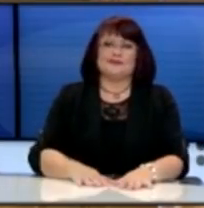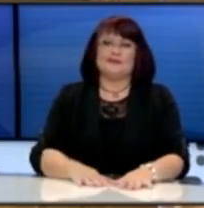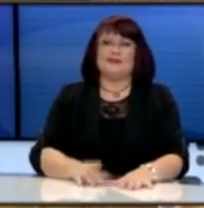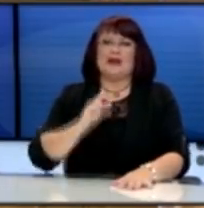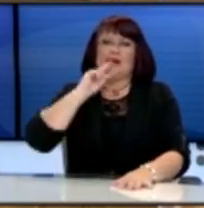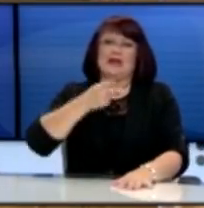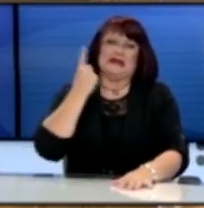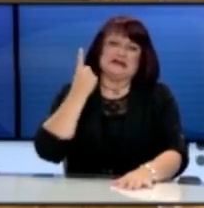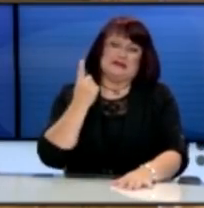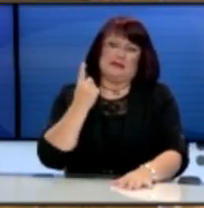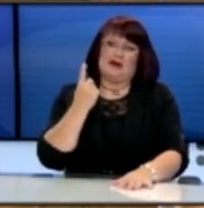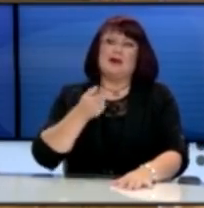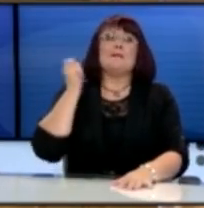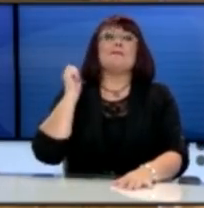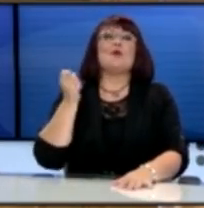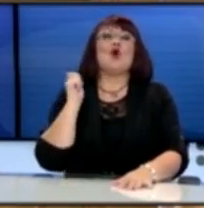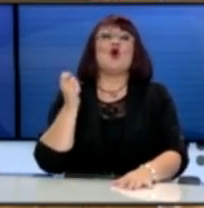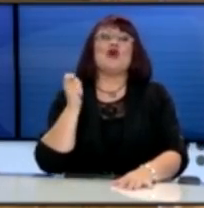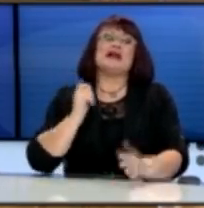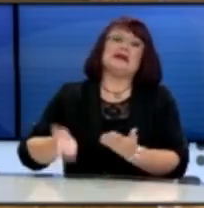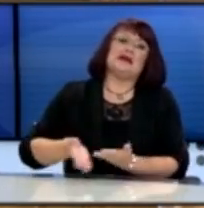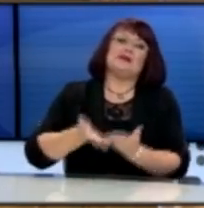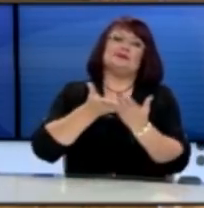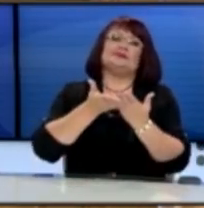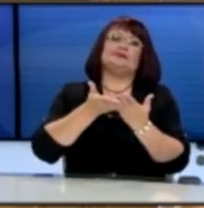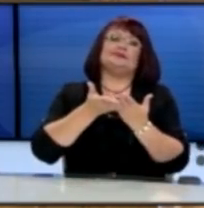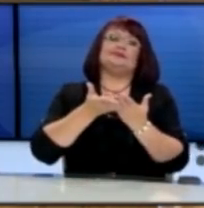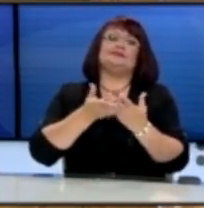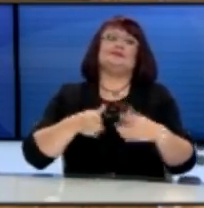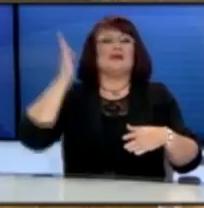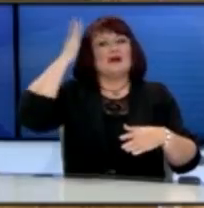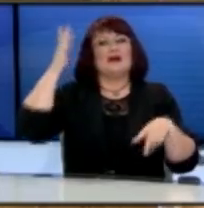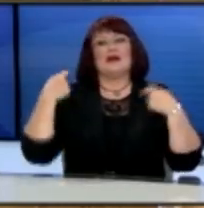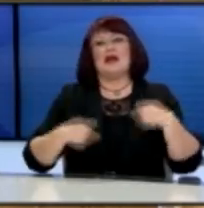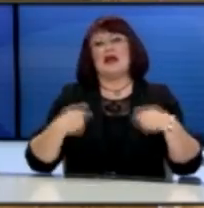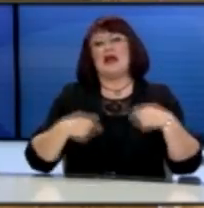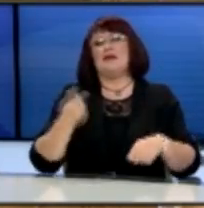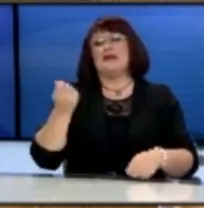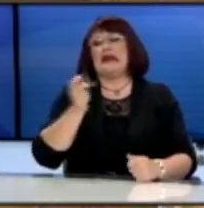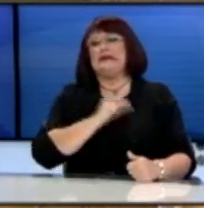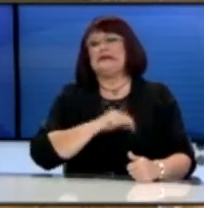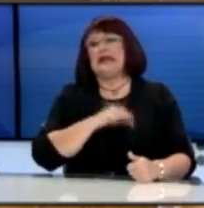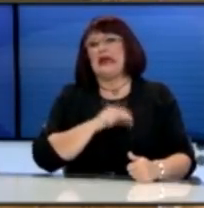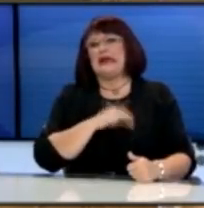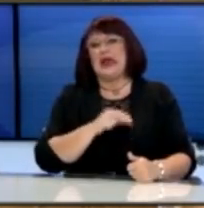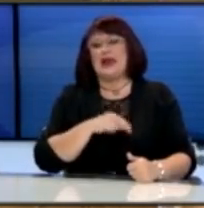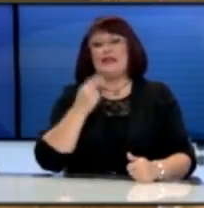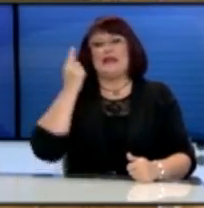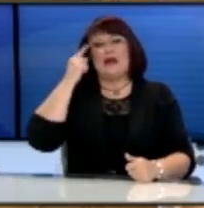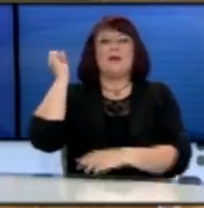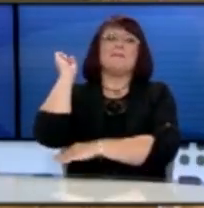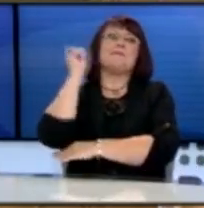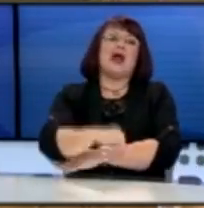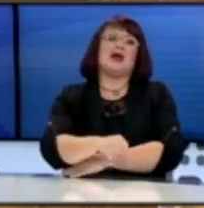είναι μία: η πολιτική της στήριξης των καπιταλιστικών κερδών σε βάρος